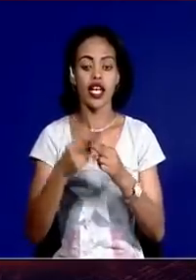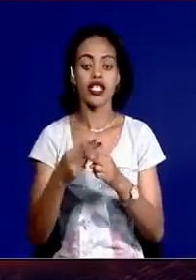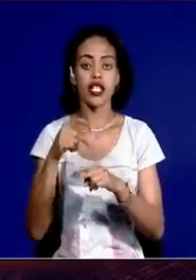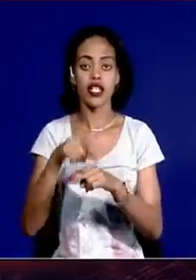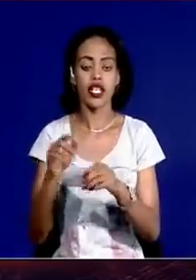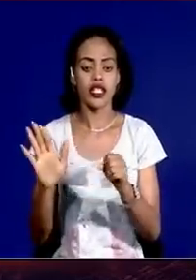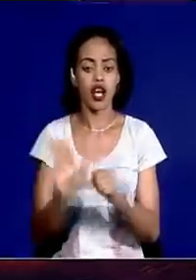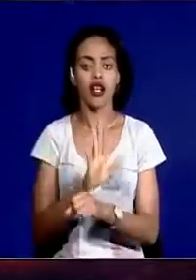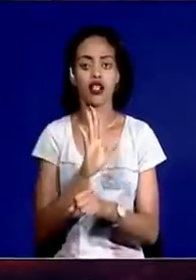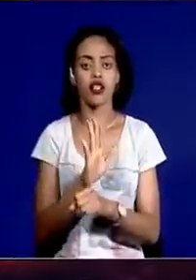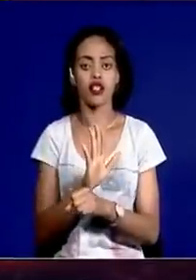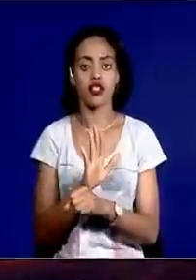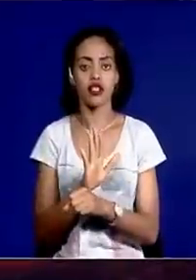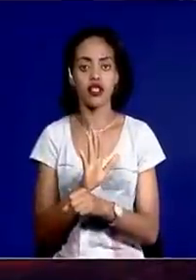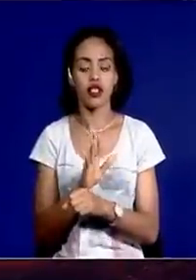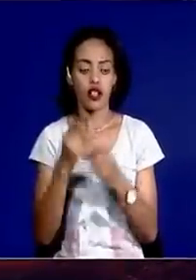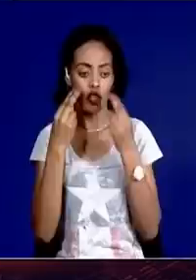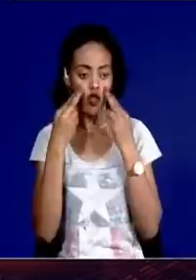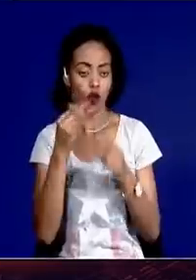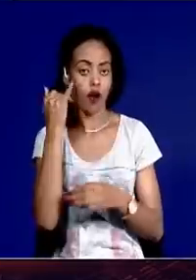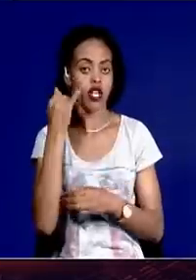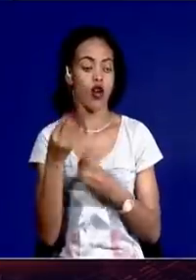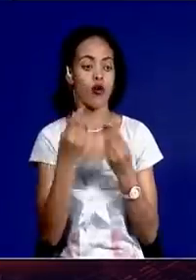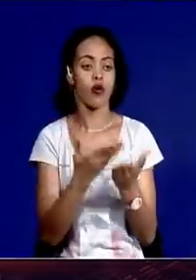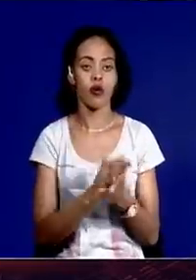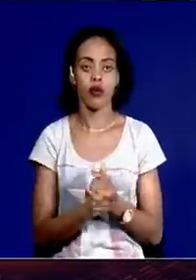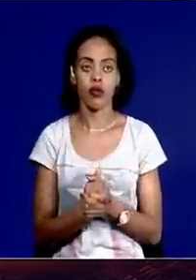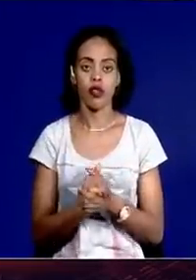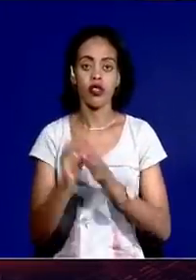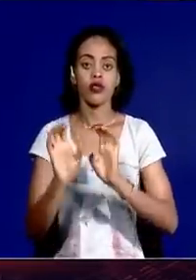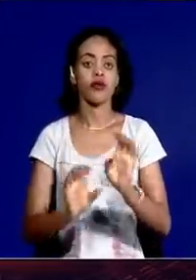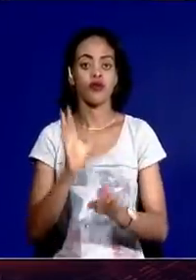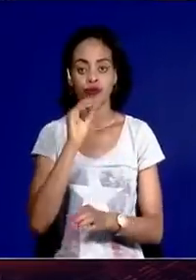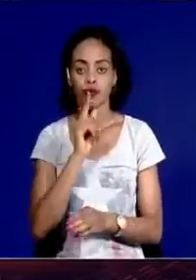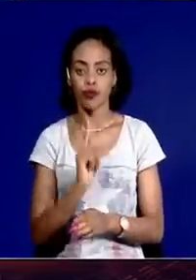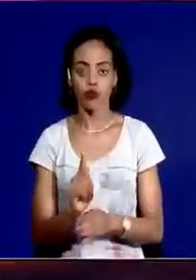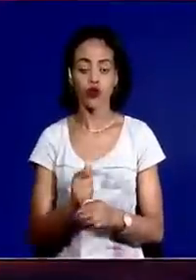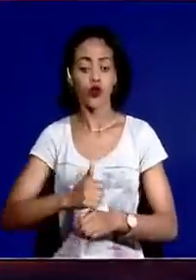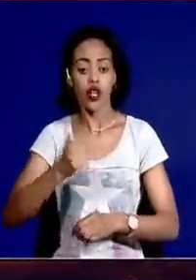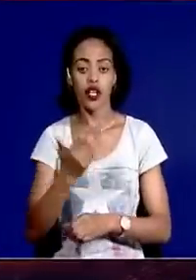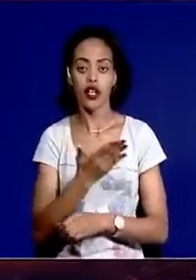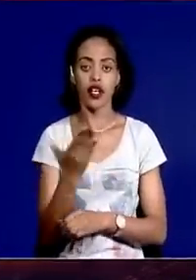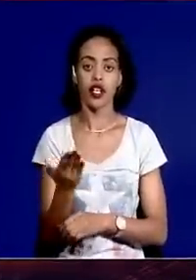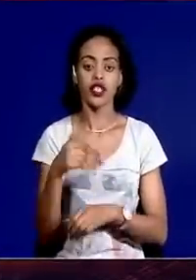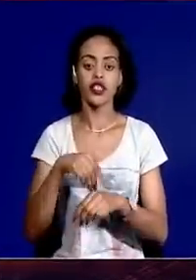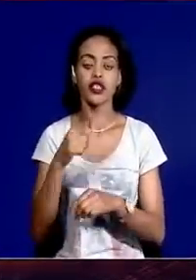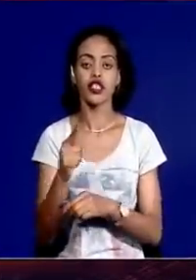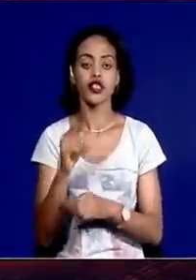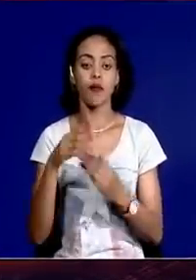زأكل. ريوم حساب كمزوم تجري توانا نجر بتي